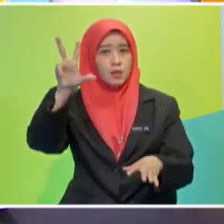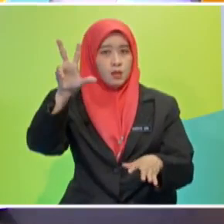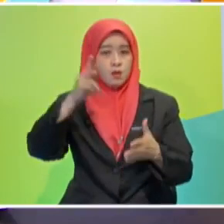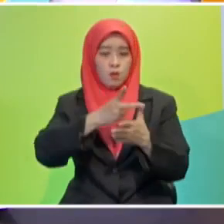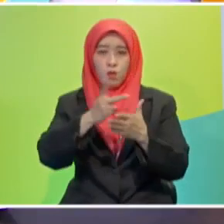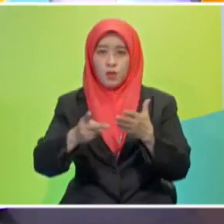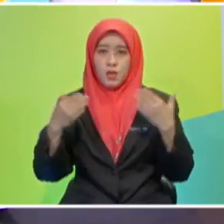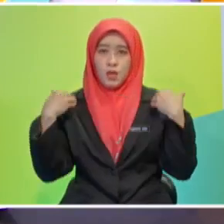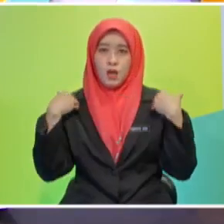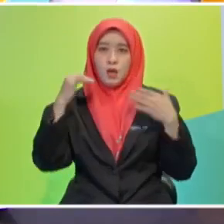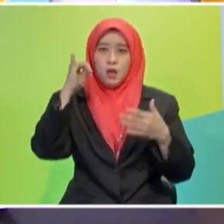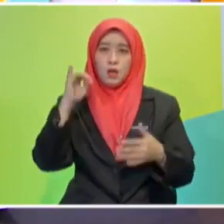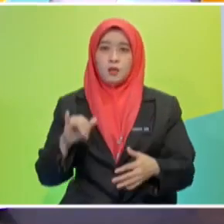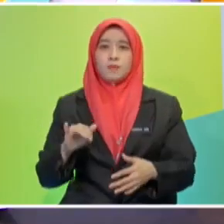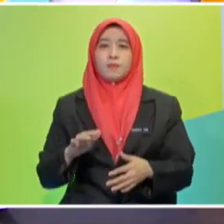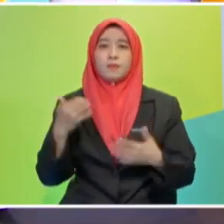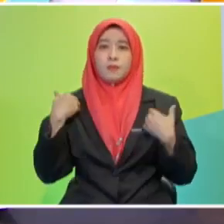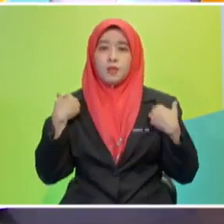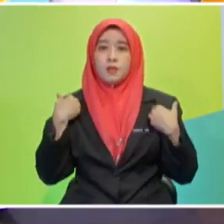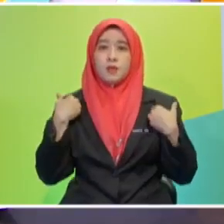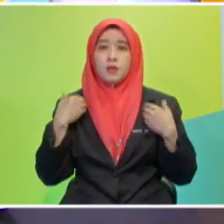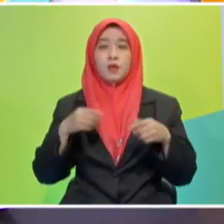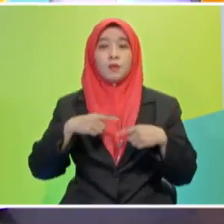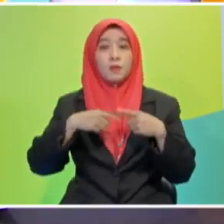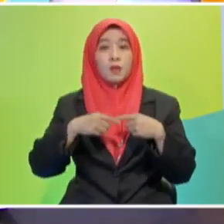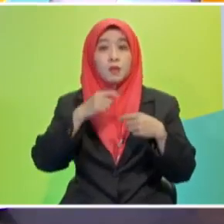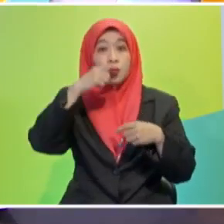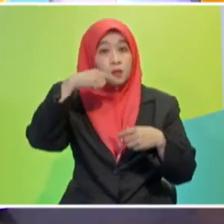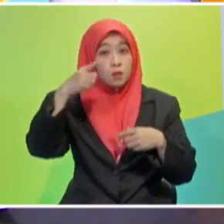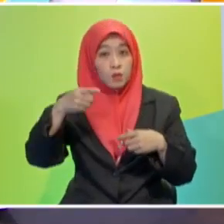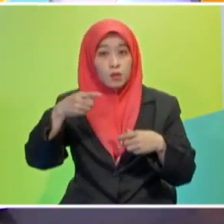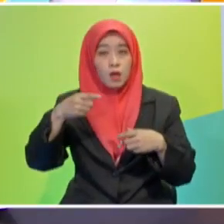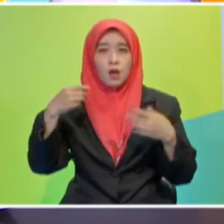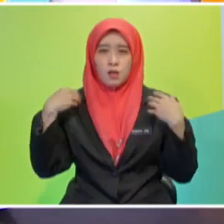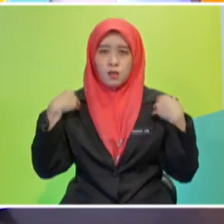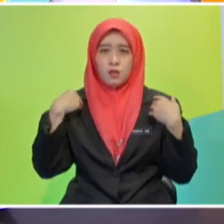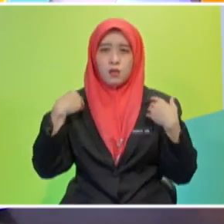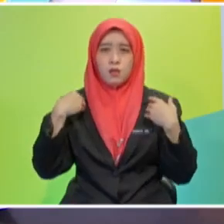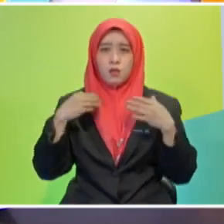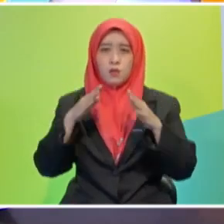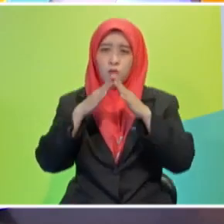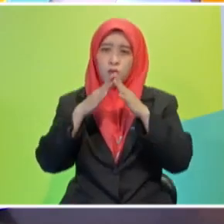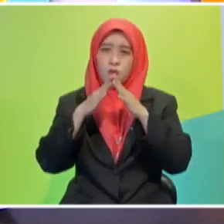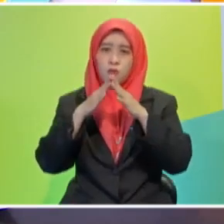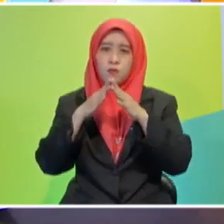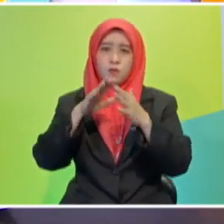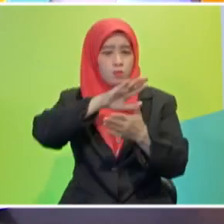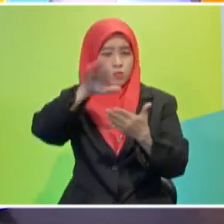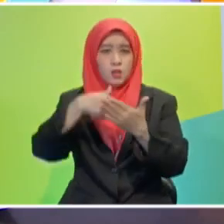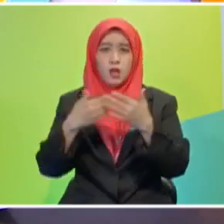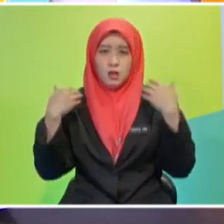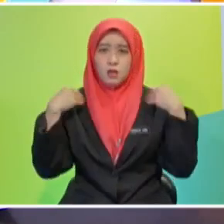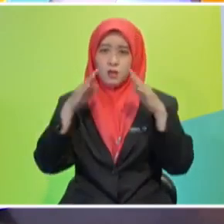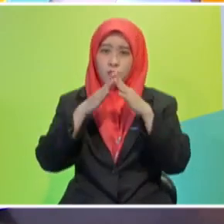ada, cikgu. Tapi bila kita sebut tentang elektromekanikal ni, cikgu, ada ke benda-benda ni dekat rumah kita, cikgu? Okey,